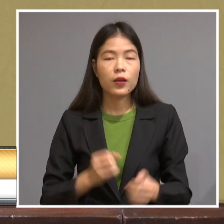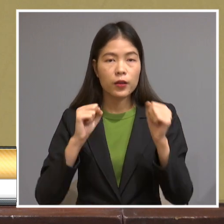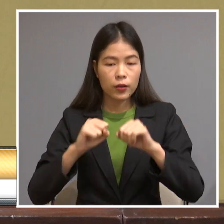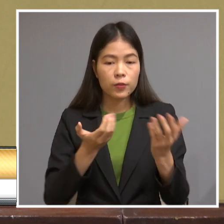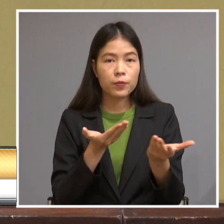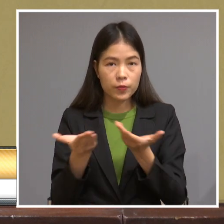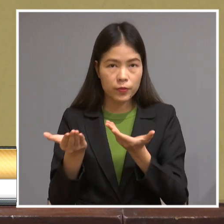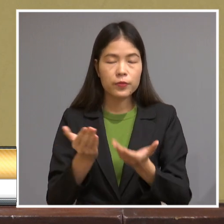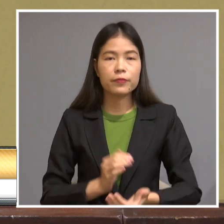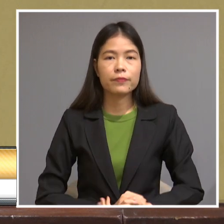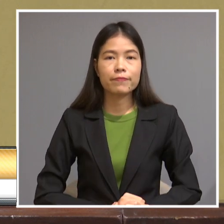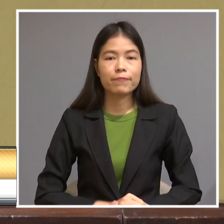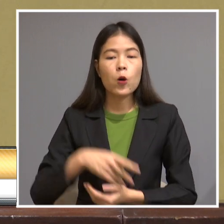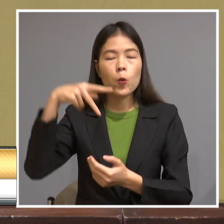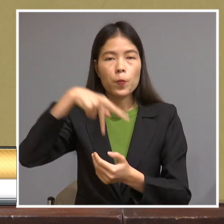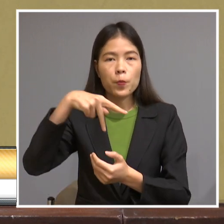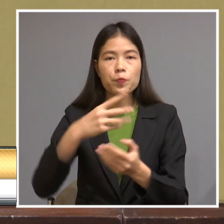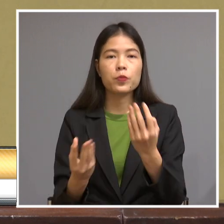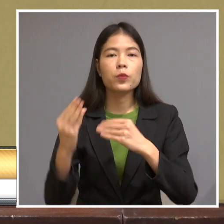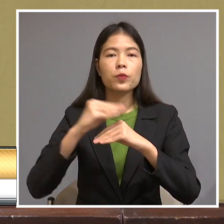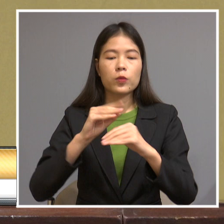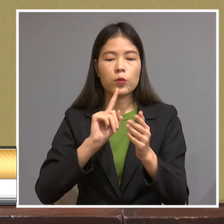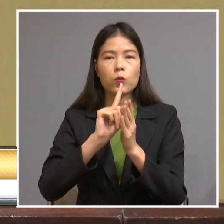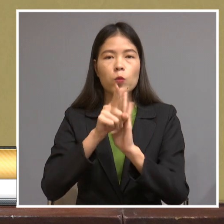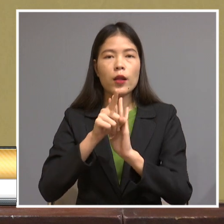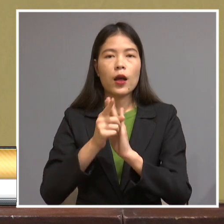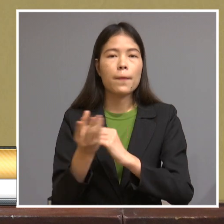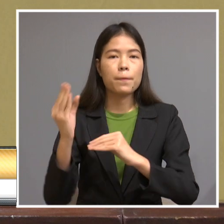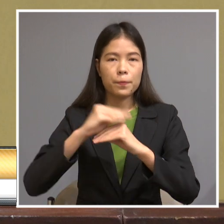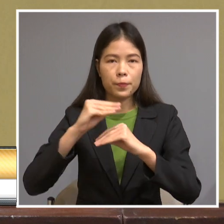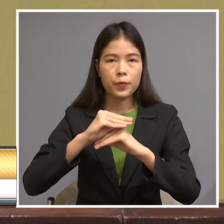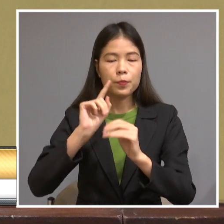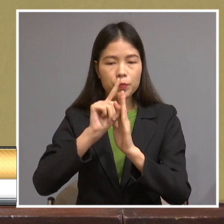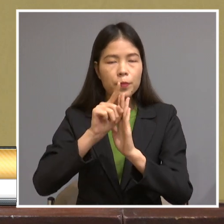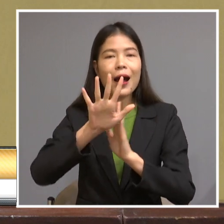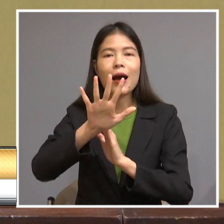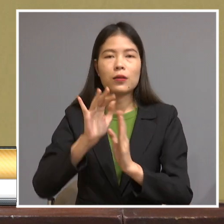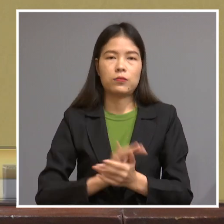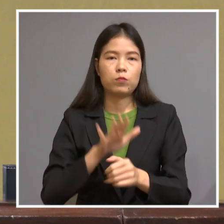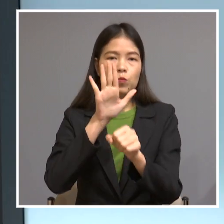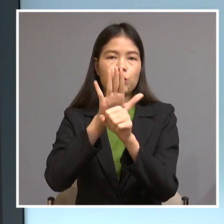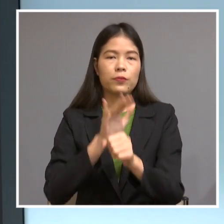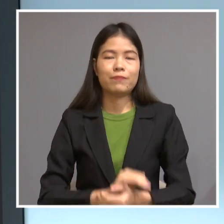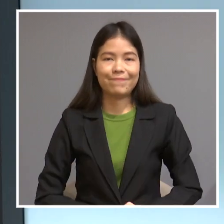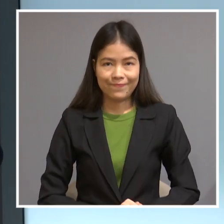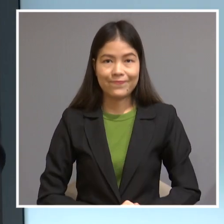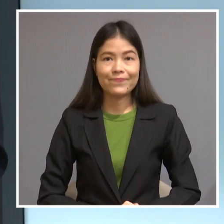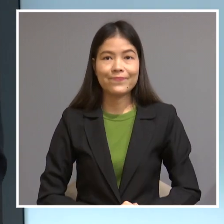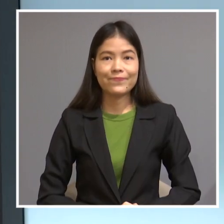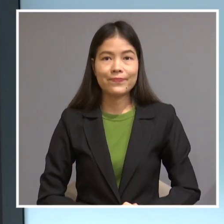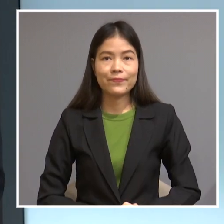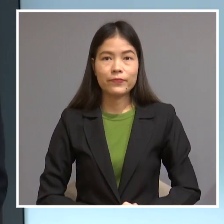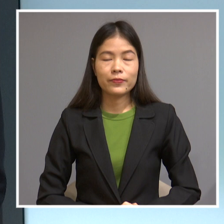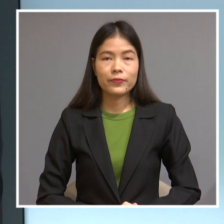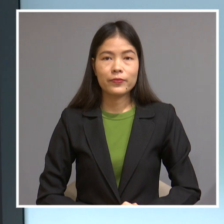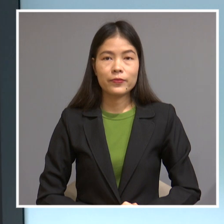เป็กรณีพิเศษเพิมเวลาใหท่านอย่าเกินทานกทีนะครัอัเชนครัขอบคุทัทธานครัเรื่องของ